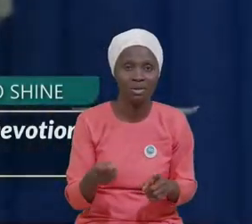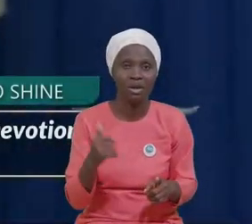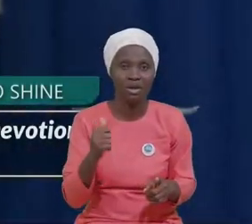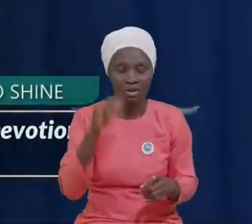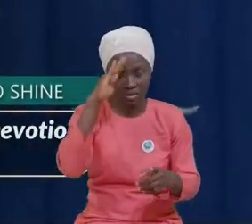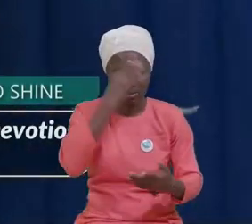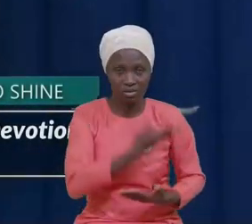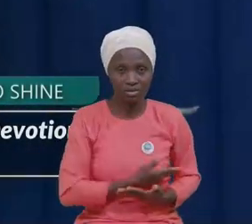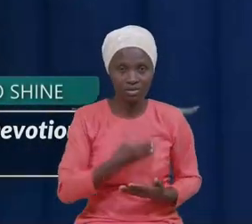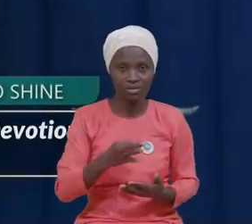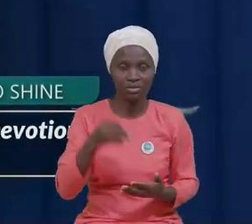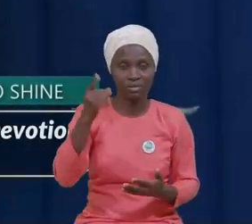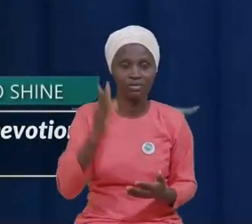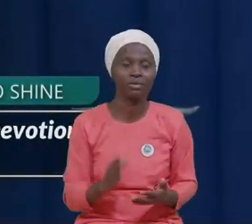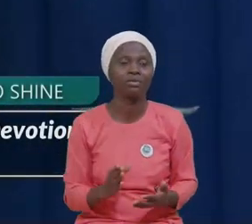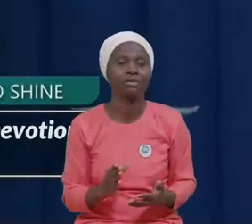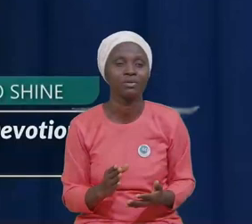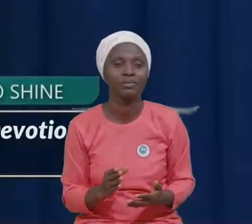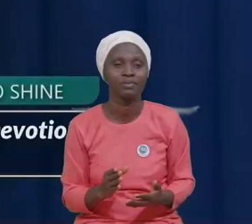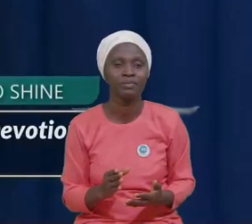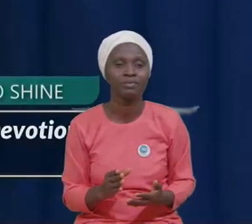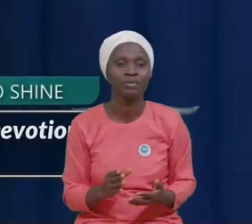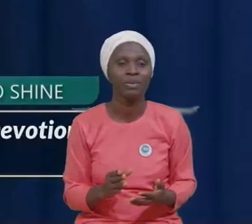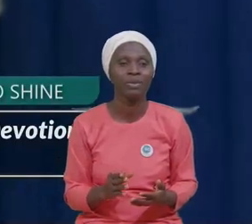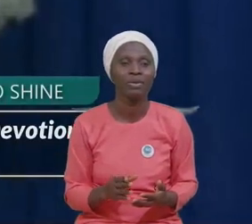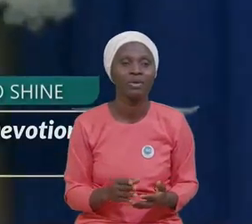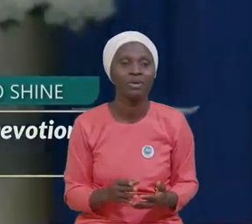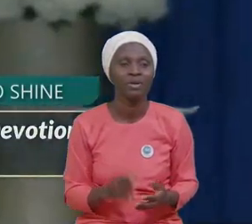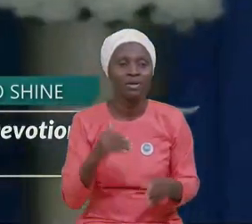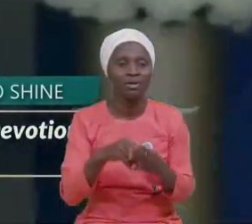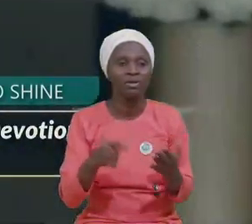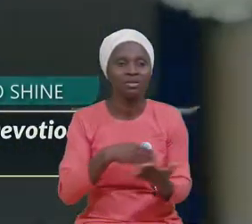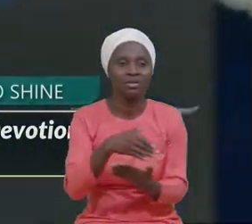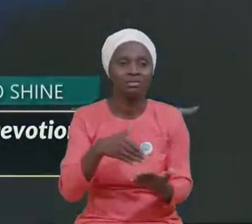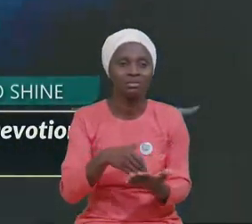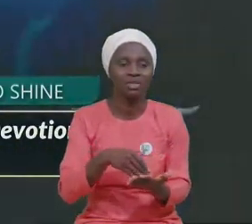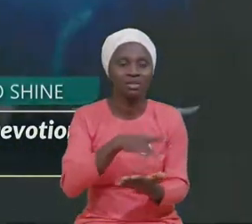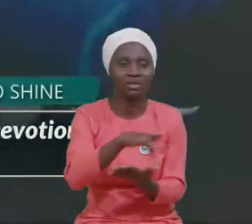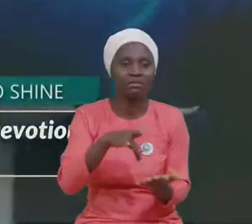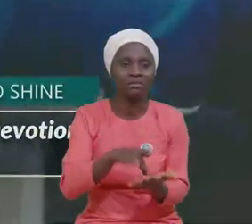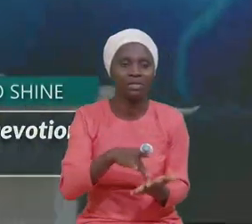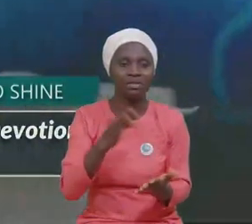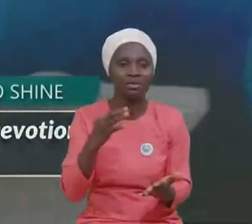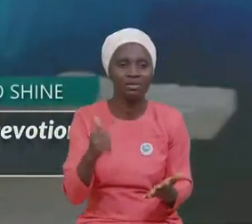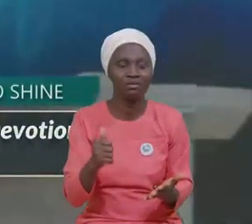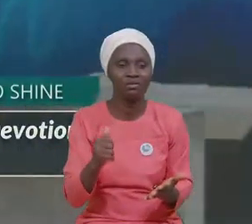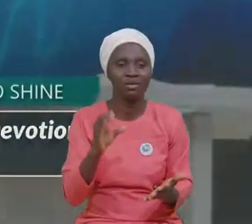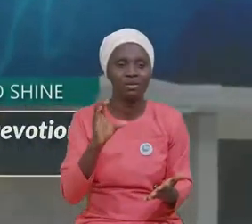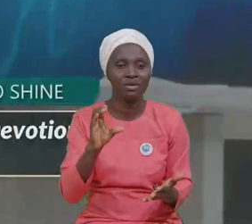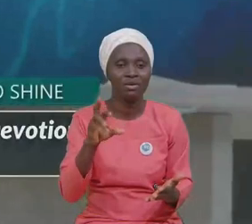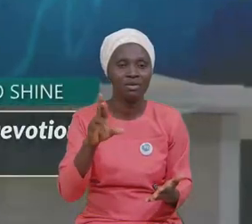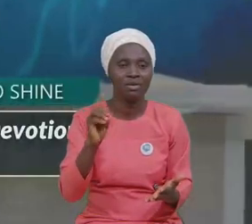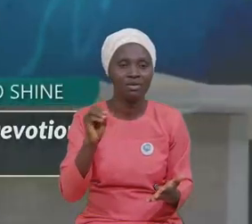d'une génération perverse et corrompue, parmi laquelle vous brillez comme des